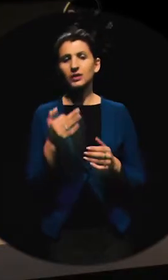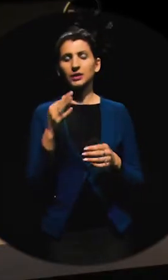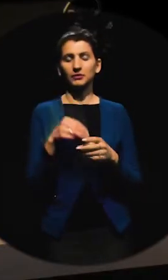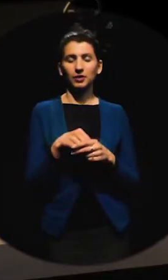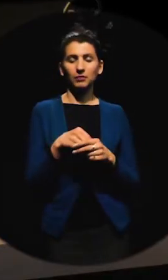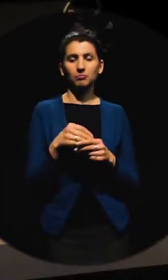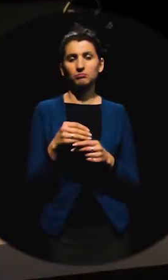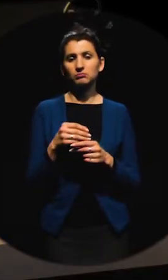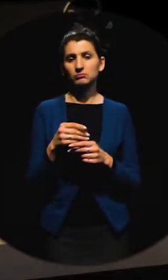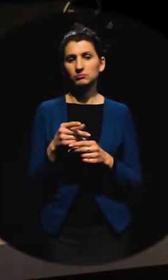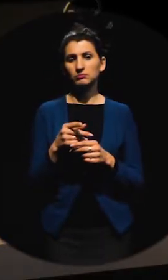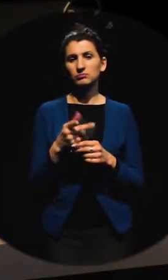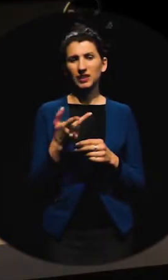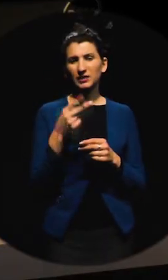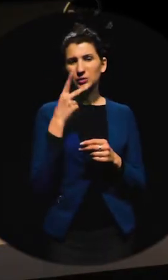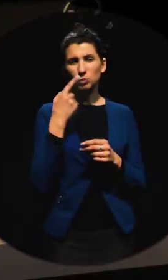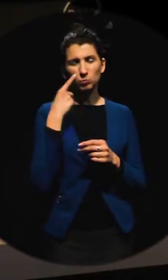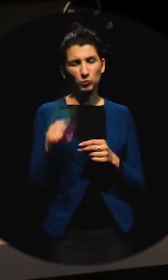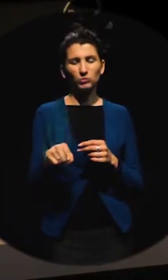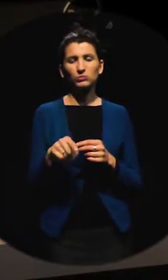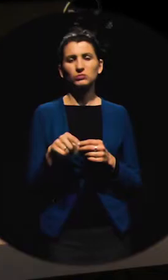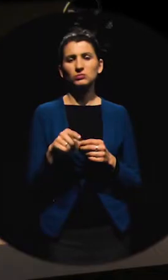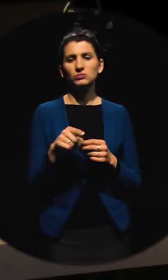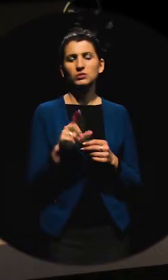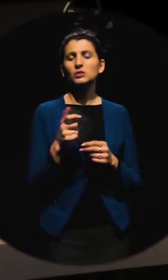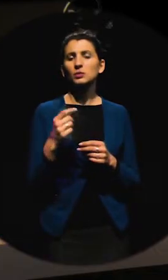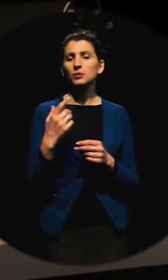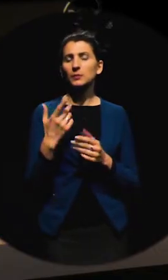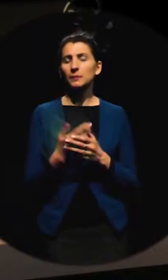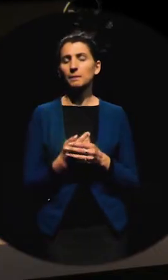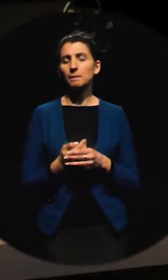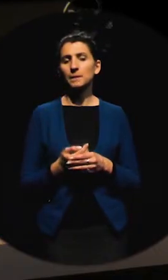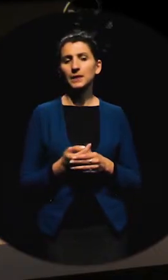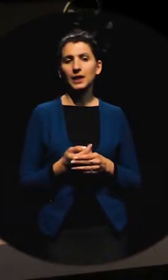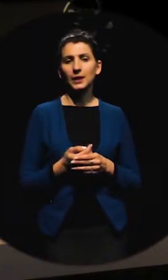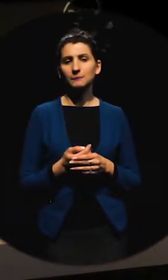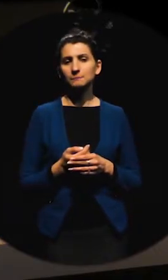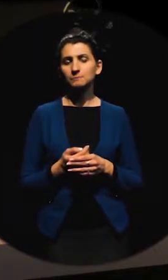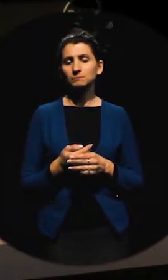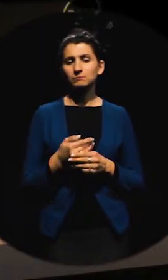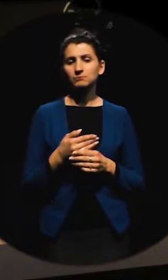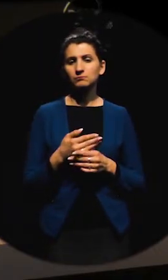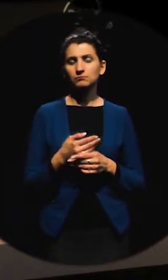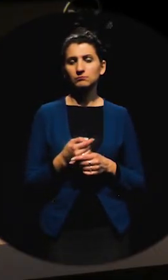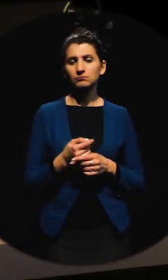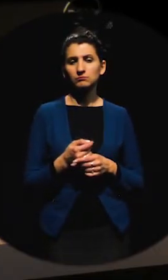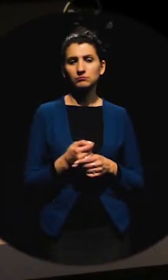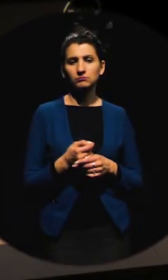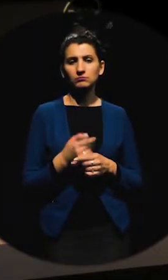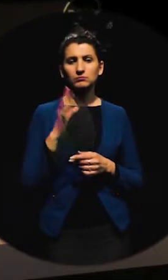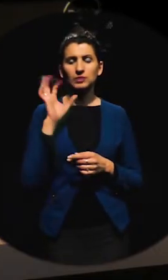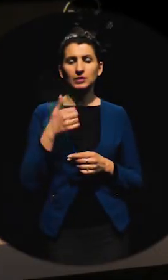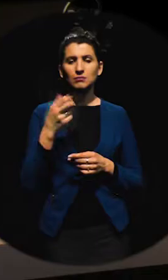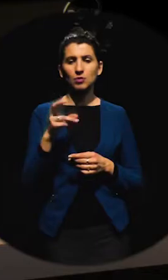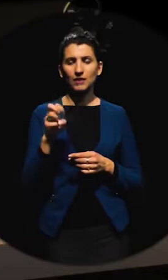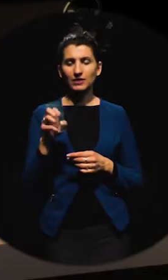chyba najdobitniej także w tym, co Mateusz Morawiecki nazwał